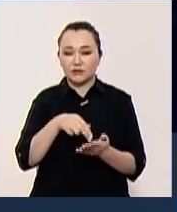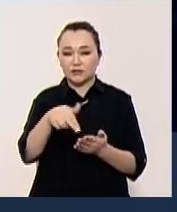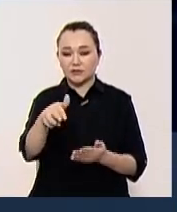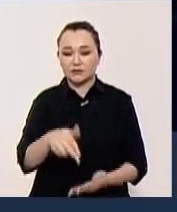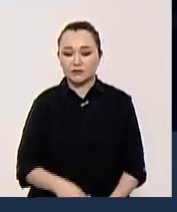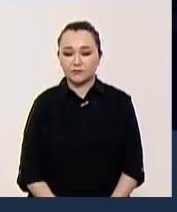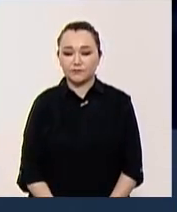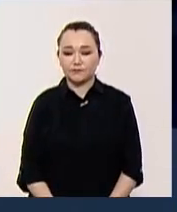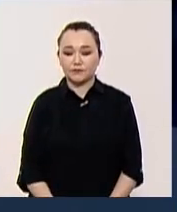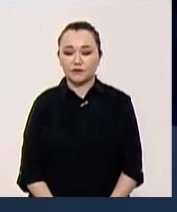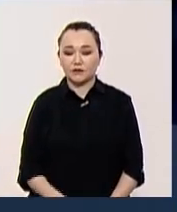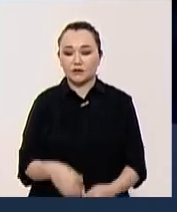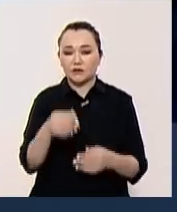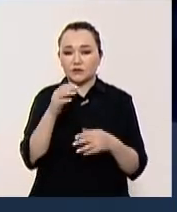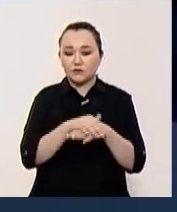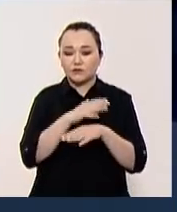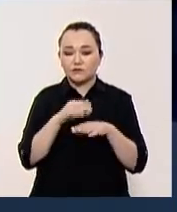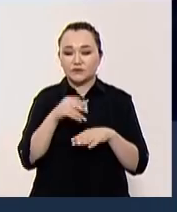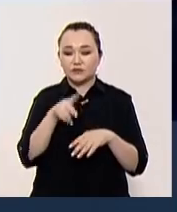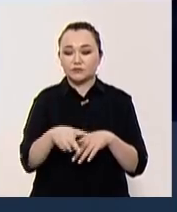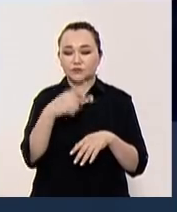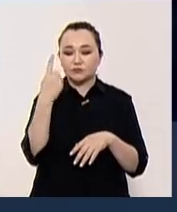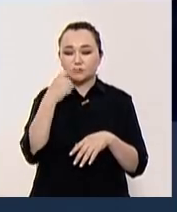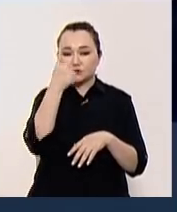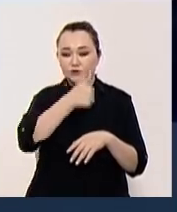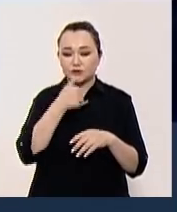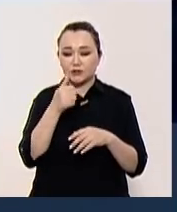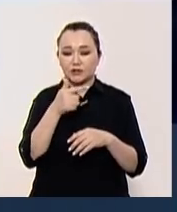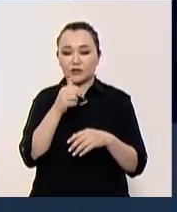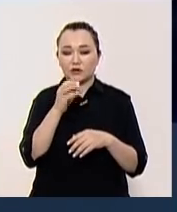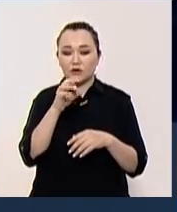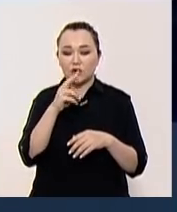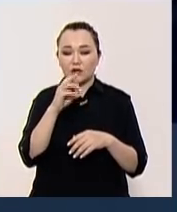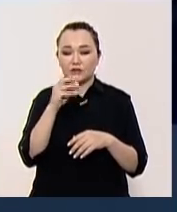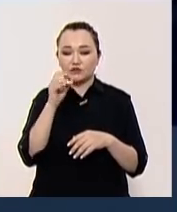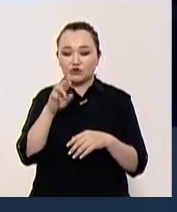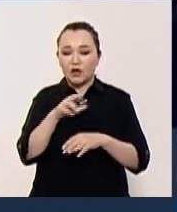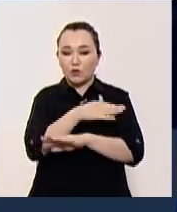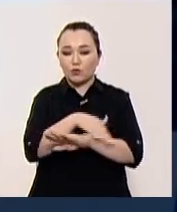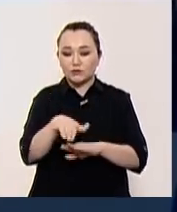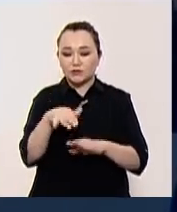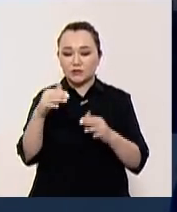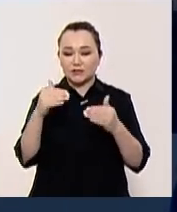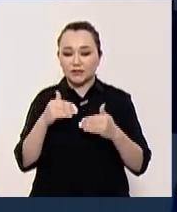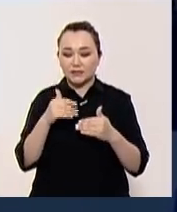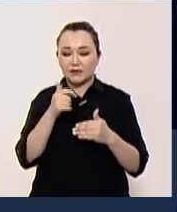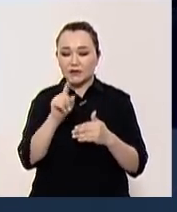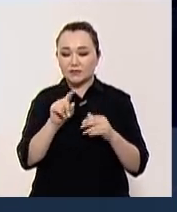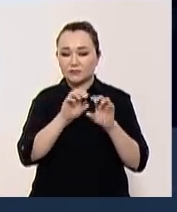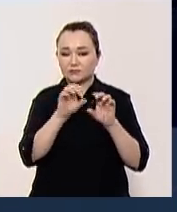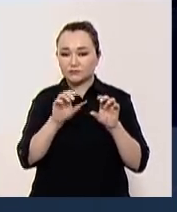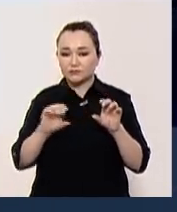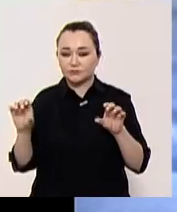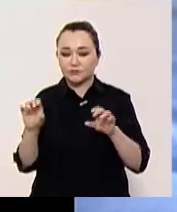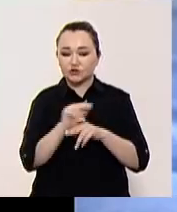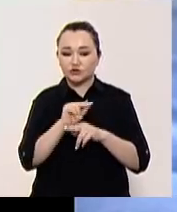Кеш жарық, 2021 жылы геологический көшесі бойымен төмен құбырлы газ тарту жұмыстары